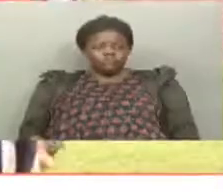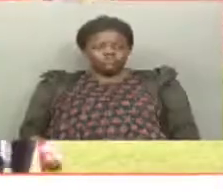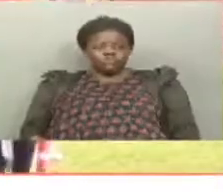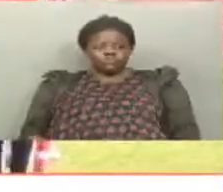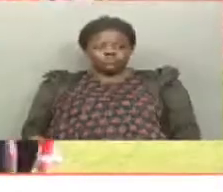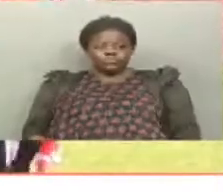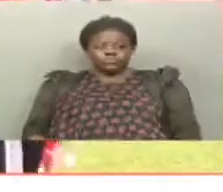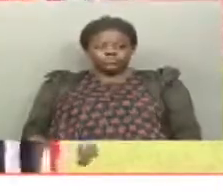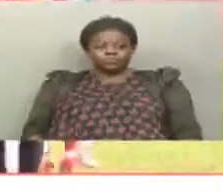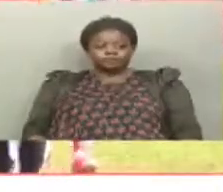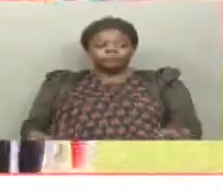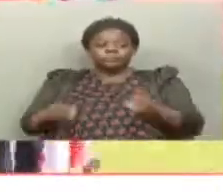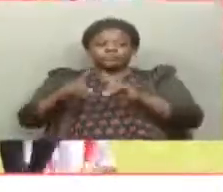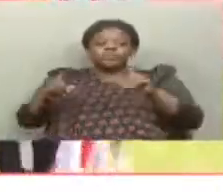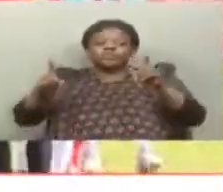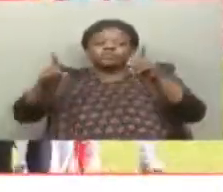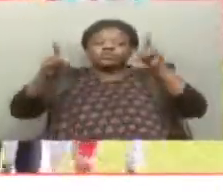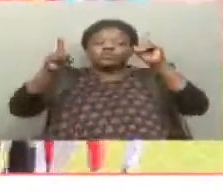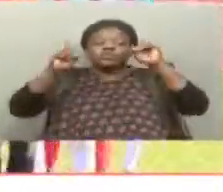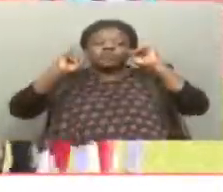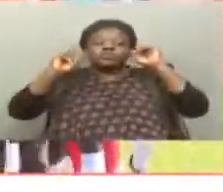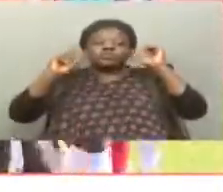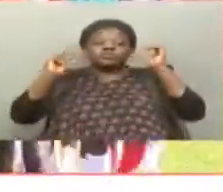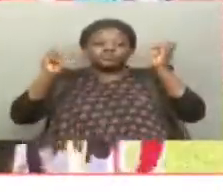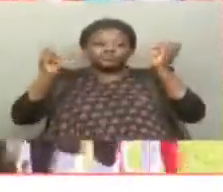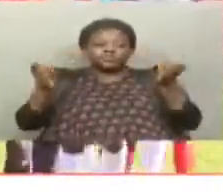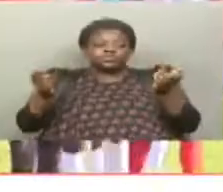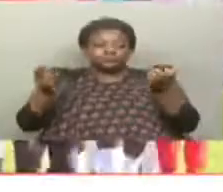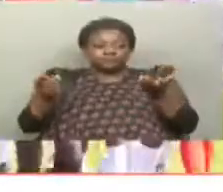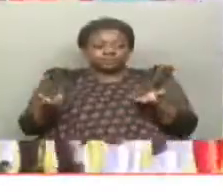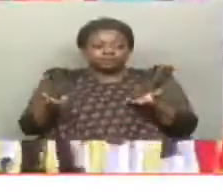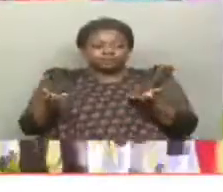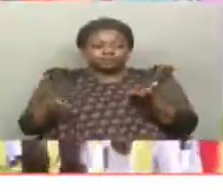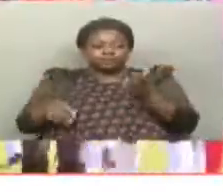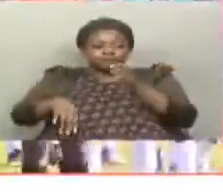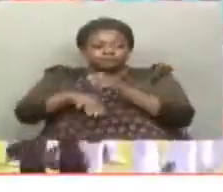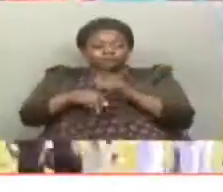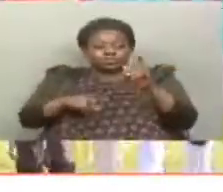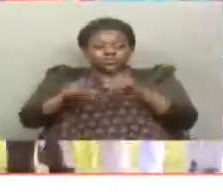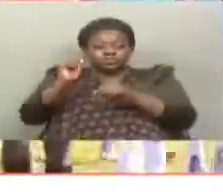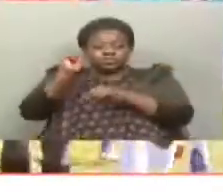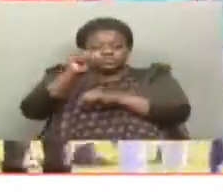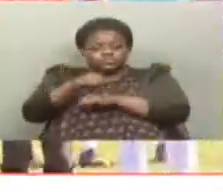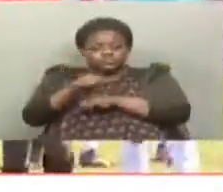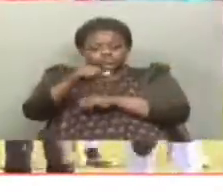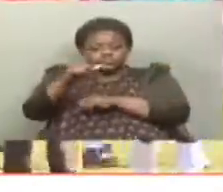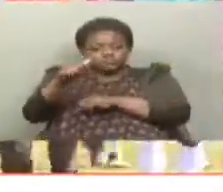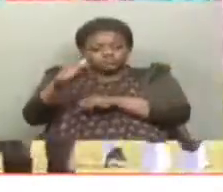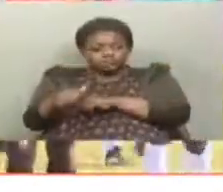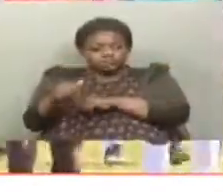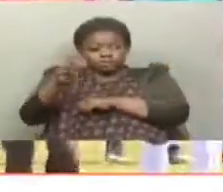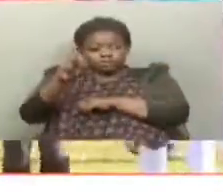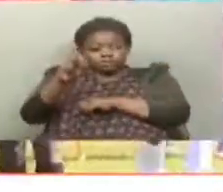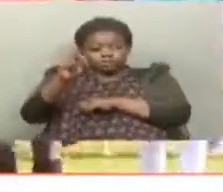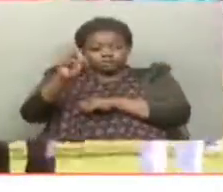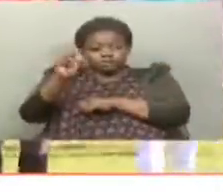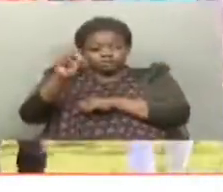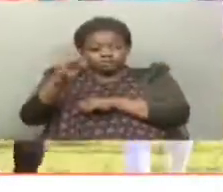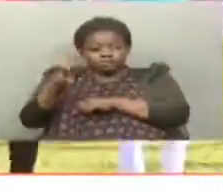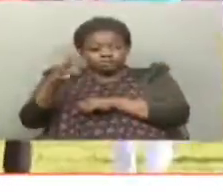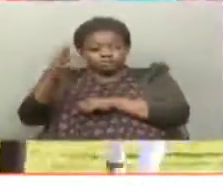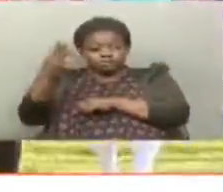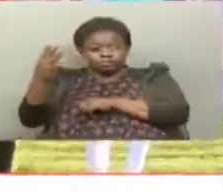Central Lawrence University okutuuka okwesoga Central Lawrence empaka eza University Football League emaze kutula ginnaayo ya Kampala University ku goal